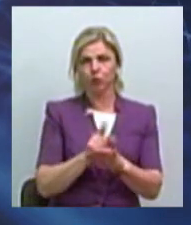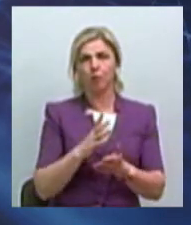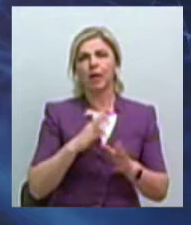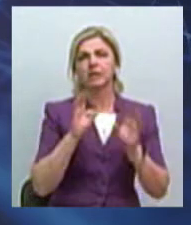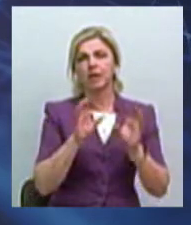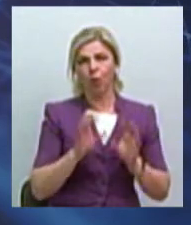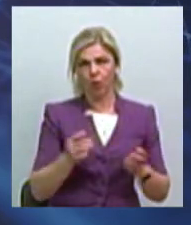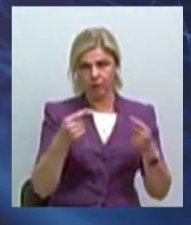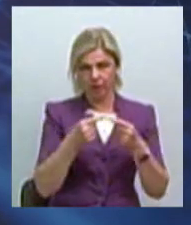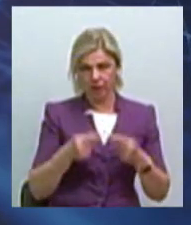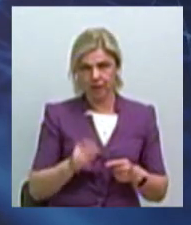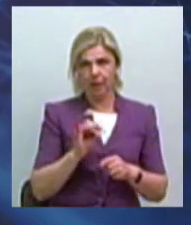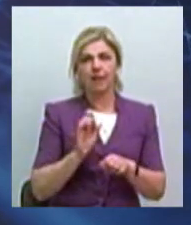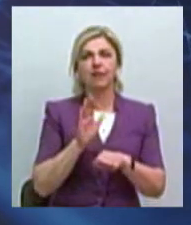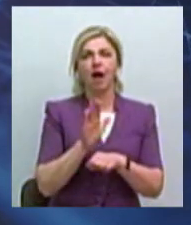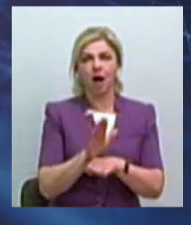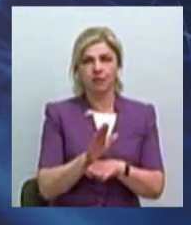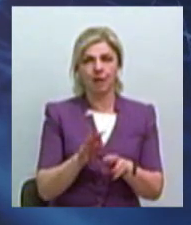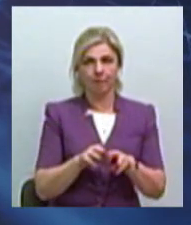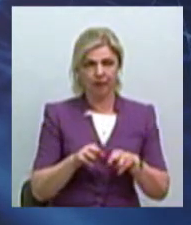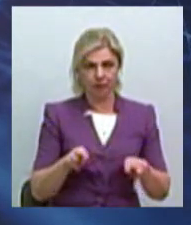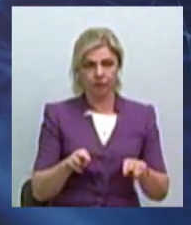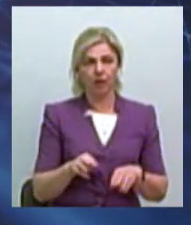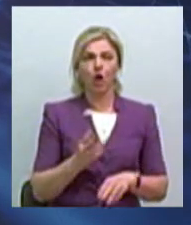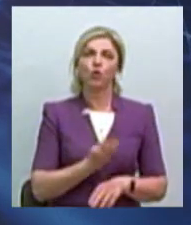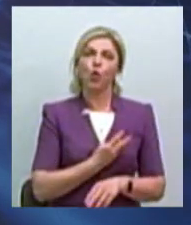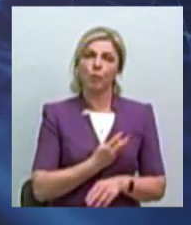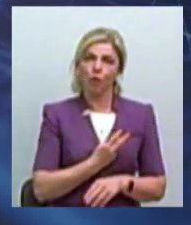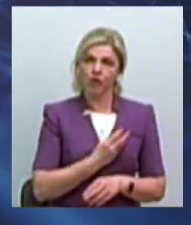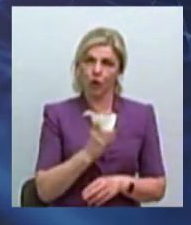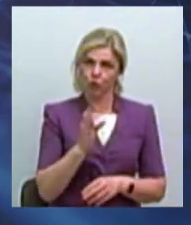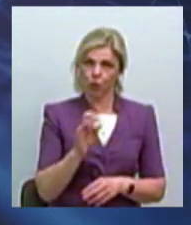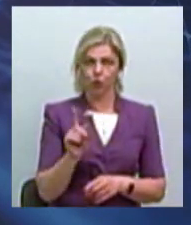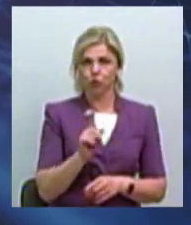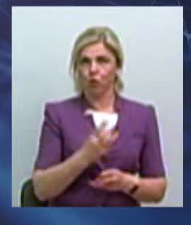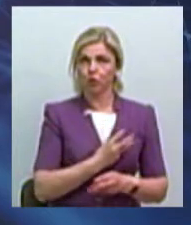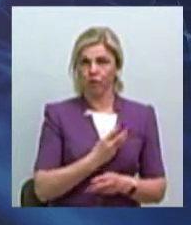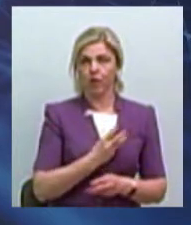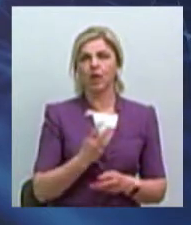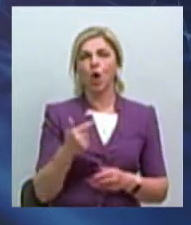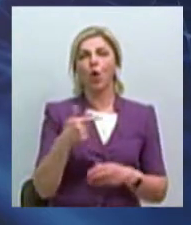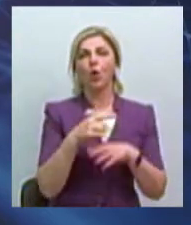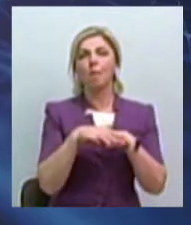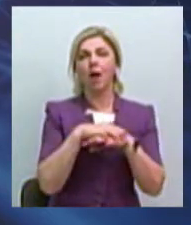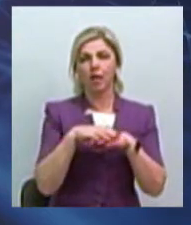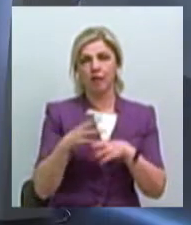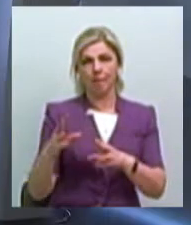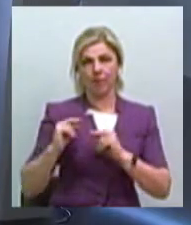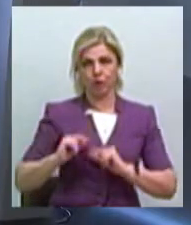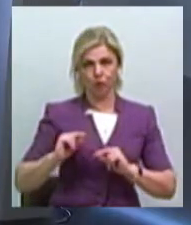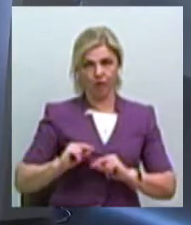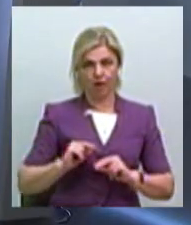до закону і наказу Мінрегіону, значить, добровільність, щоб добровільно громади співпрацювали, от,